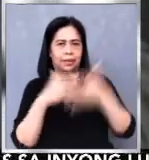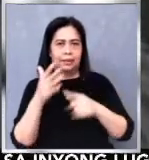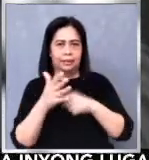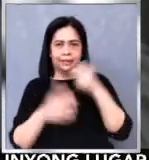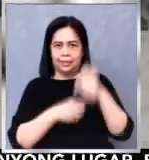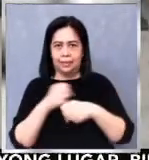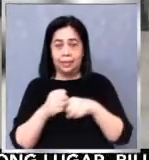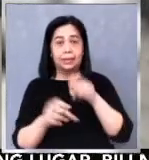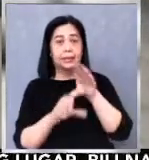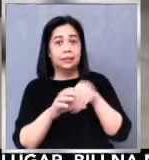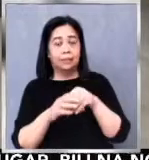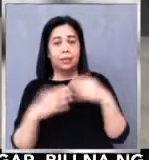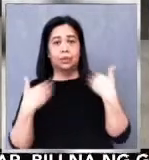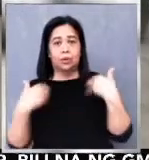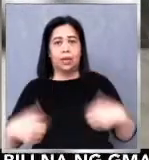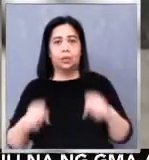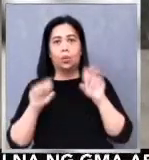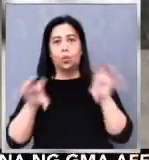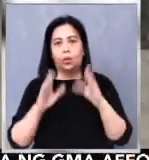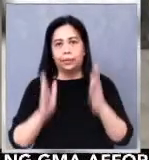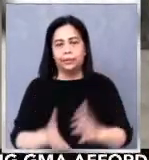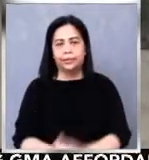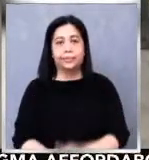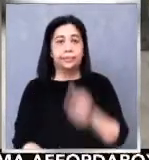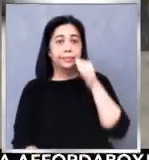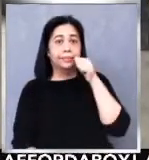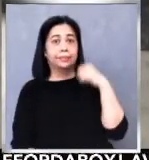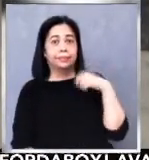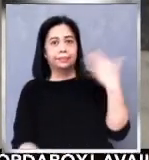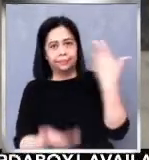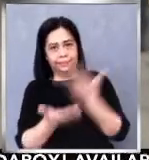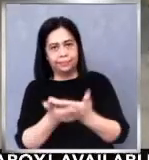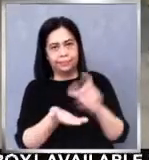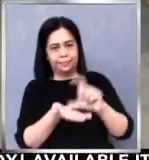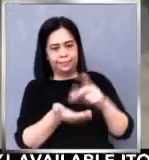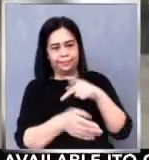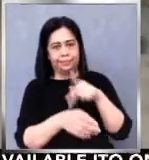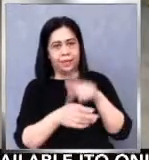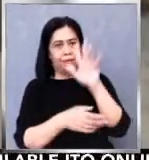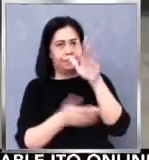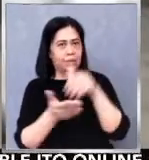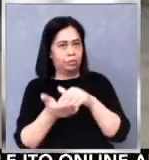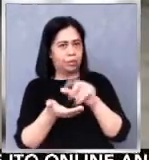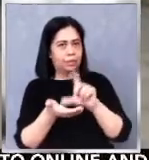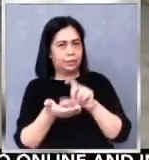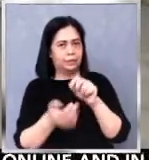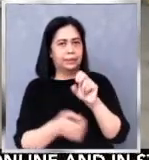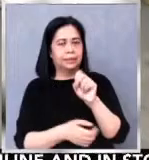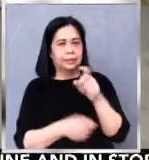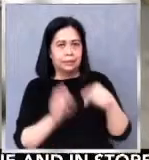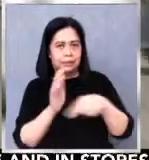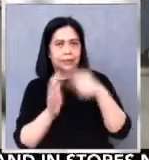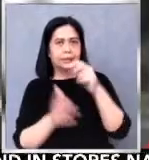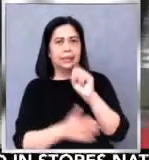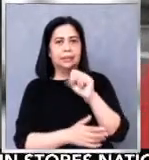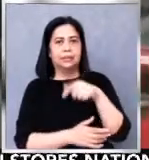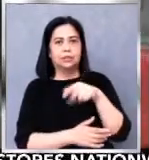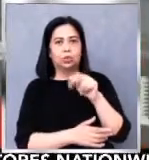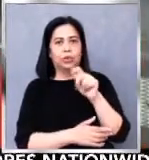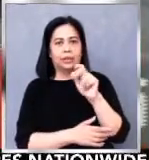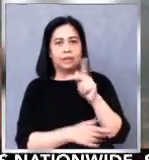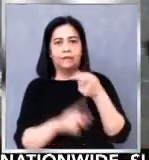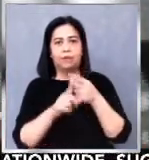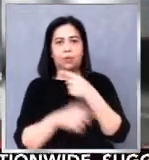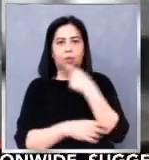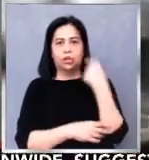healthcare workers. Kahapon dumating na sa bansa ang 5,000 doses ng single-shot Sputnik Light mula sa Russia. Sabi